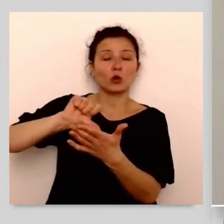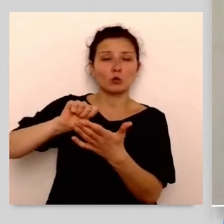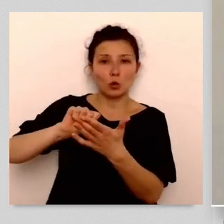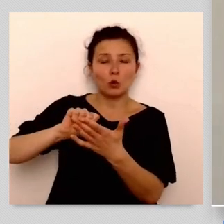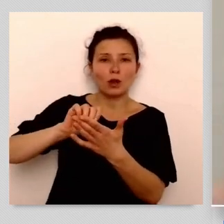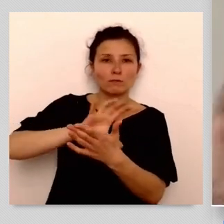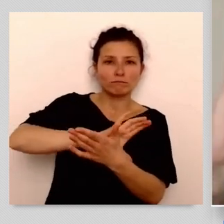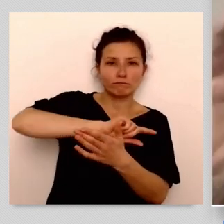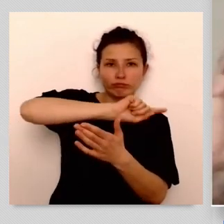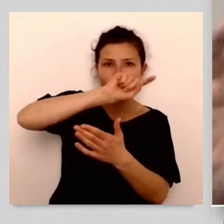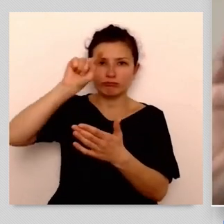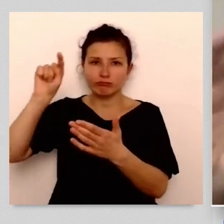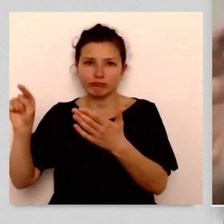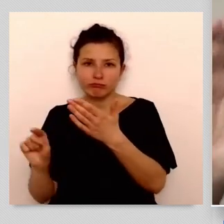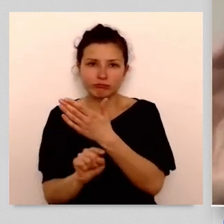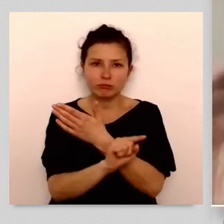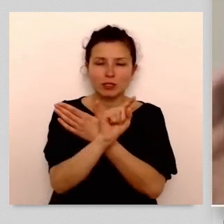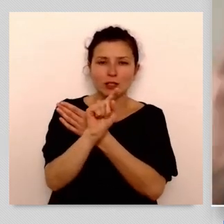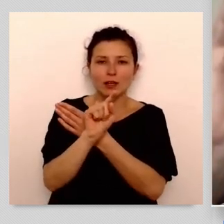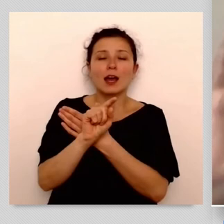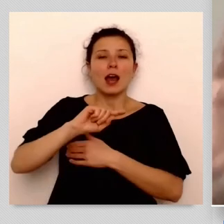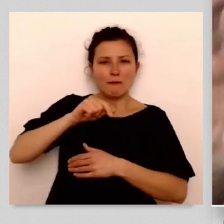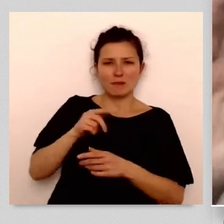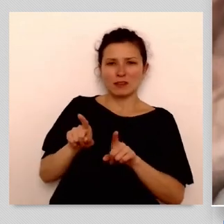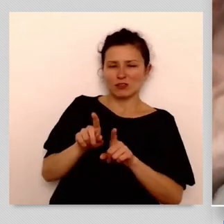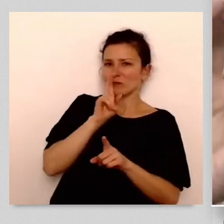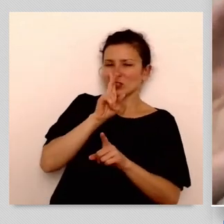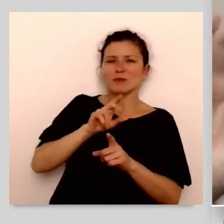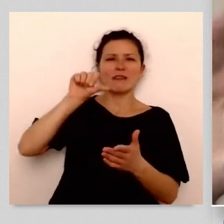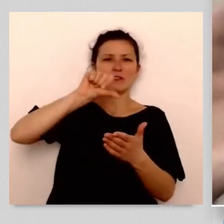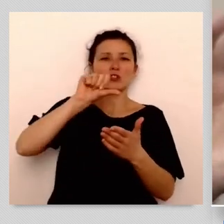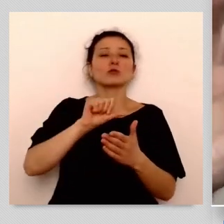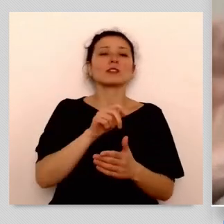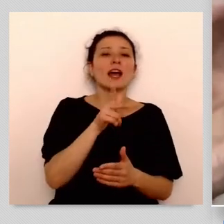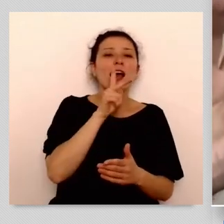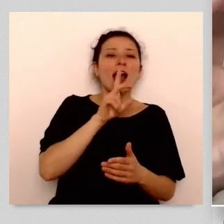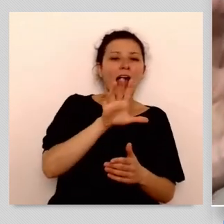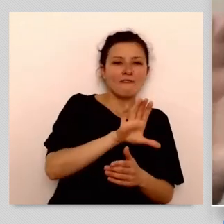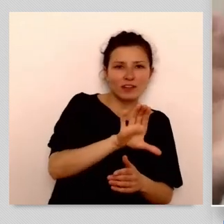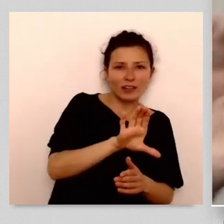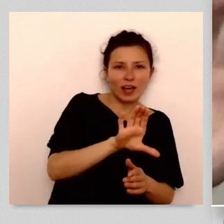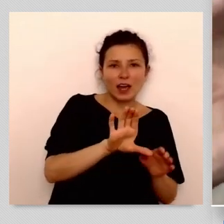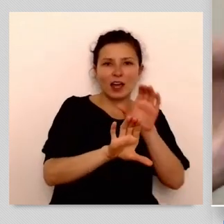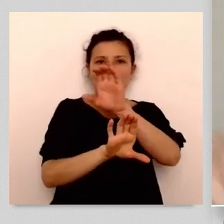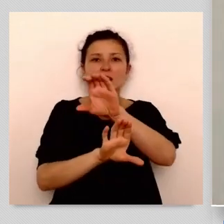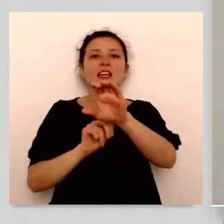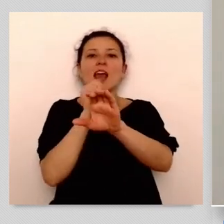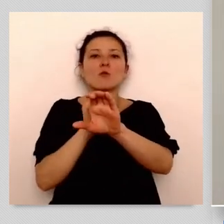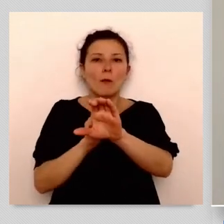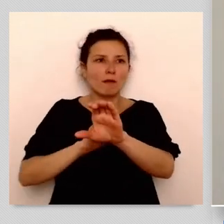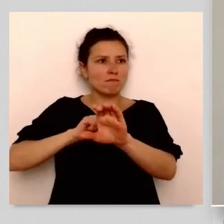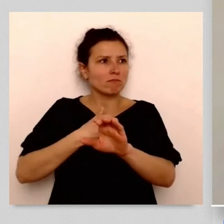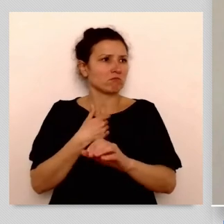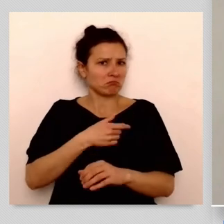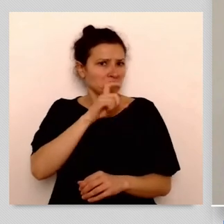widzimy, zawsze w środku naszej elipsy jest Afryka i Europa. My jesteśmy całkiem nieźli jako Europejczycy. Na